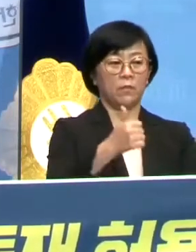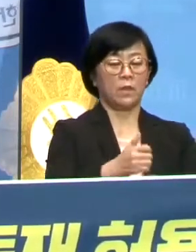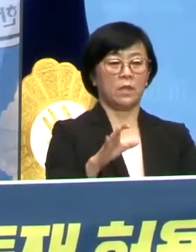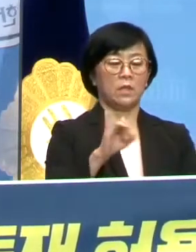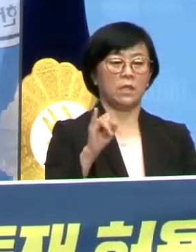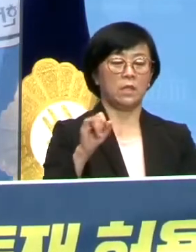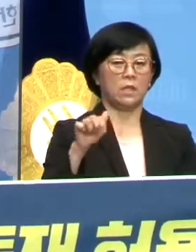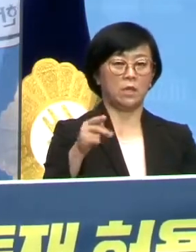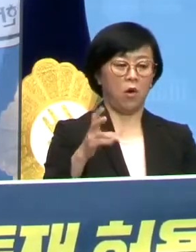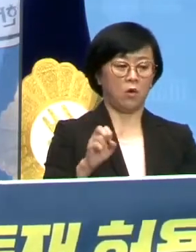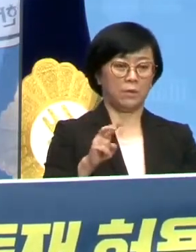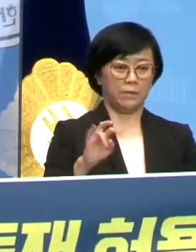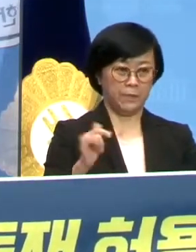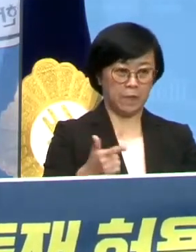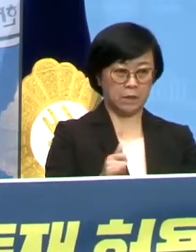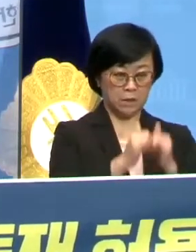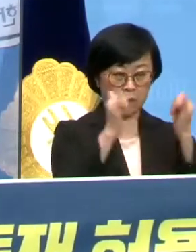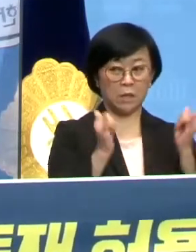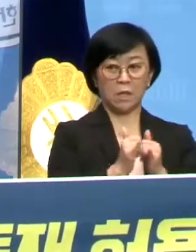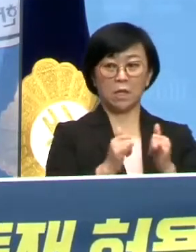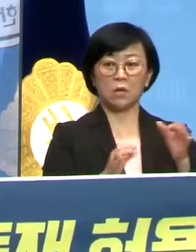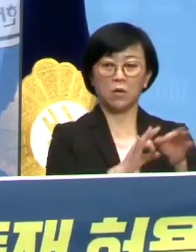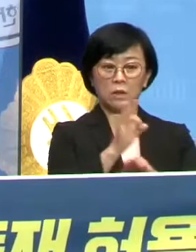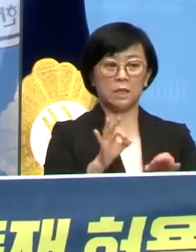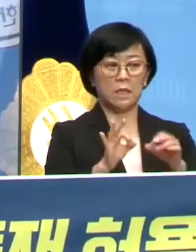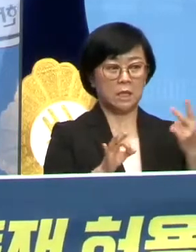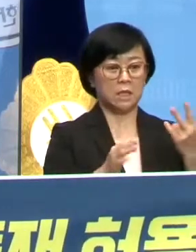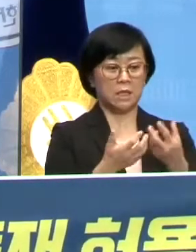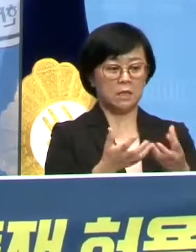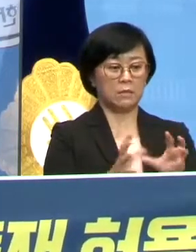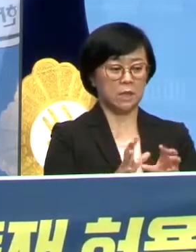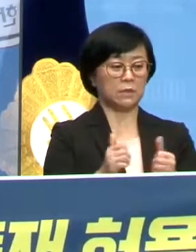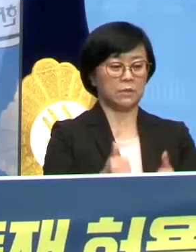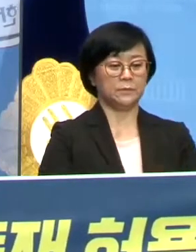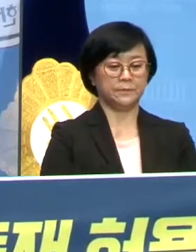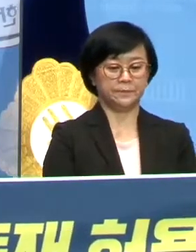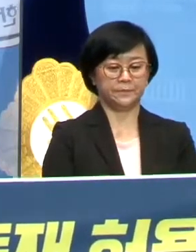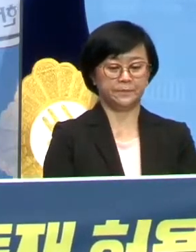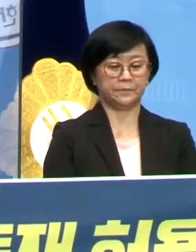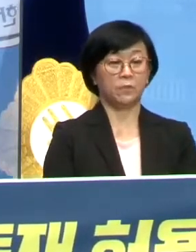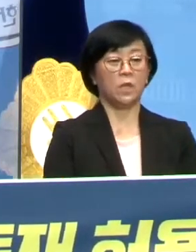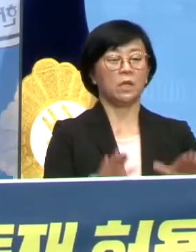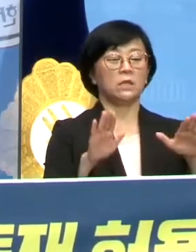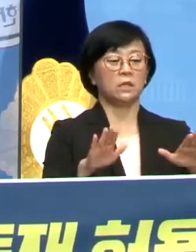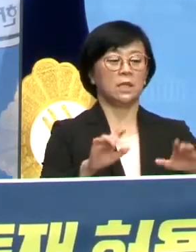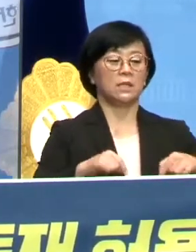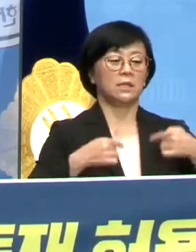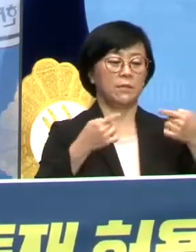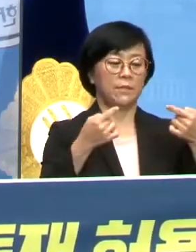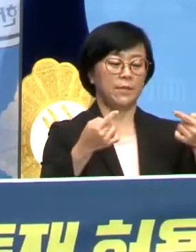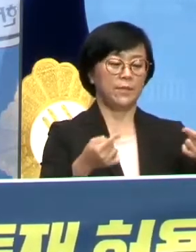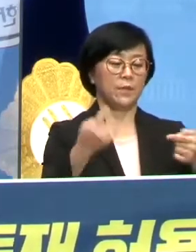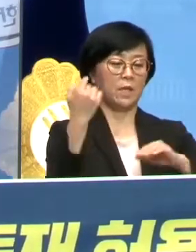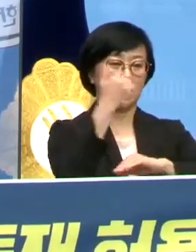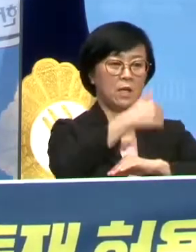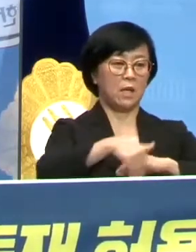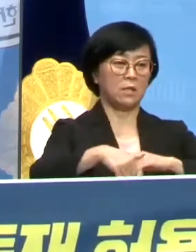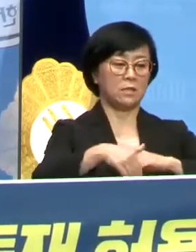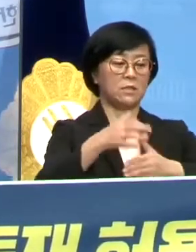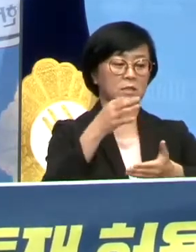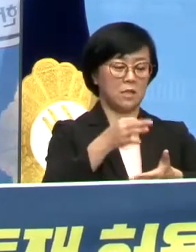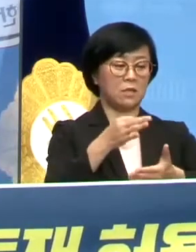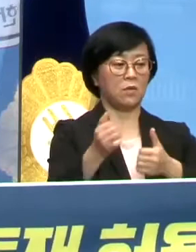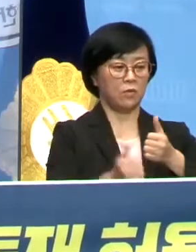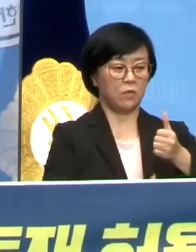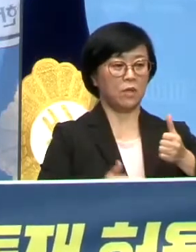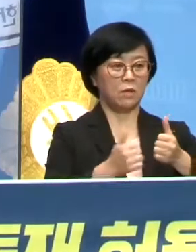이경민 참여연대 사회경제 이팀장 참석하셨습니다 현재 제가 참여하고 있는 기획재정위원회 경제